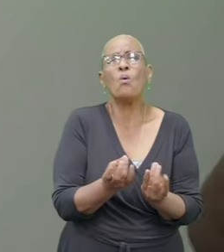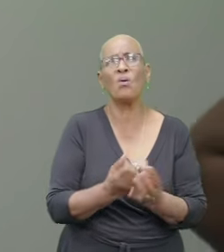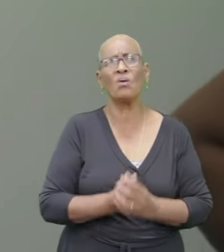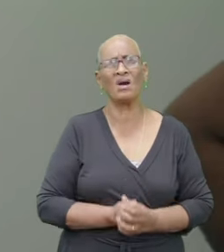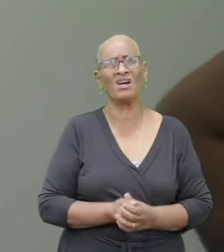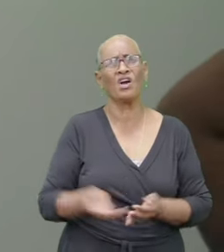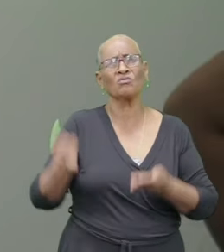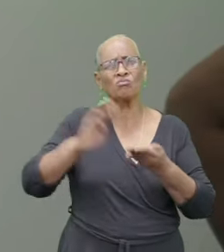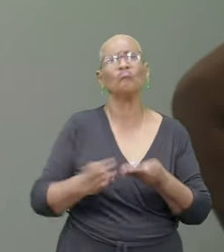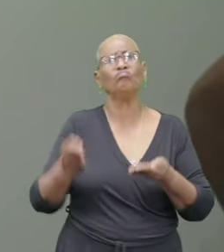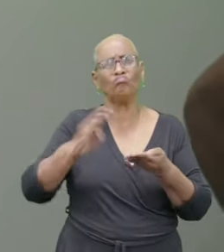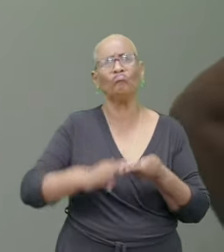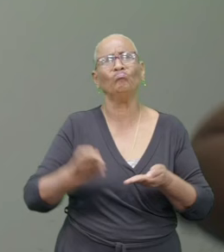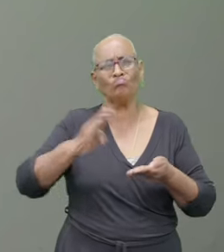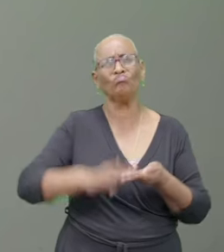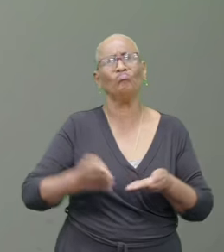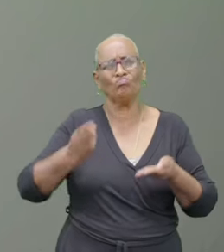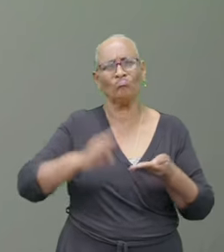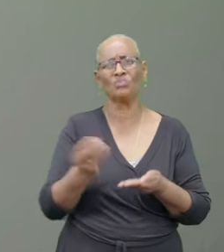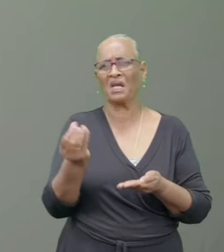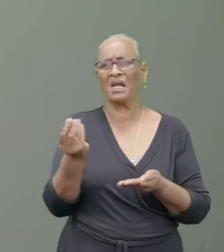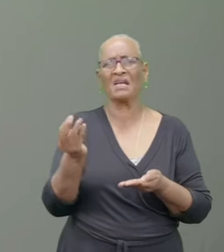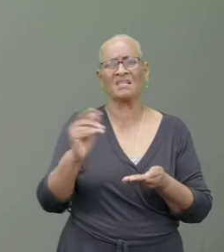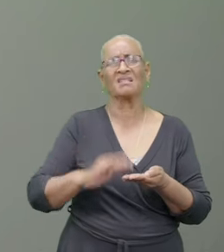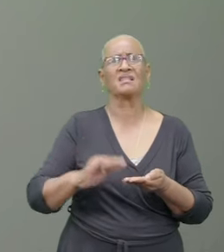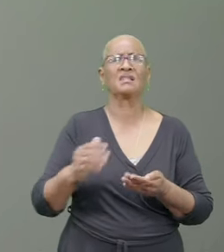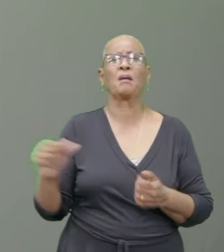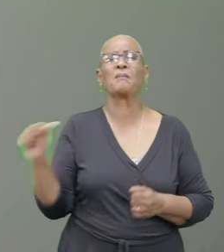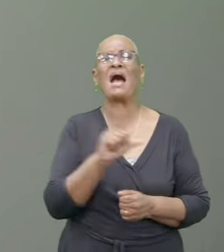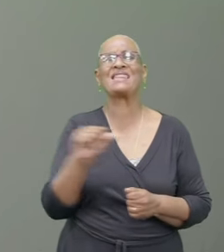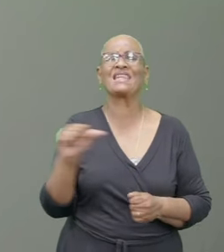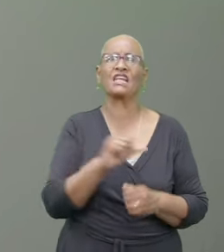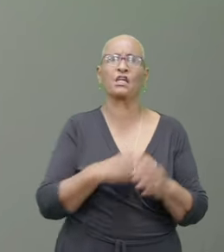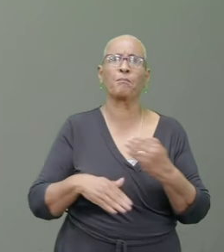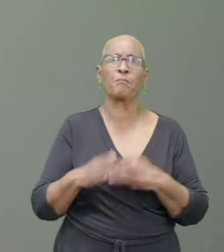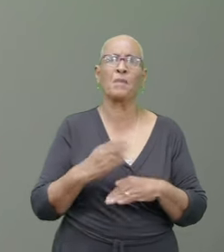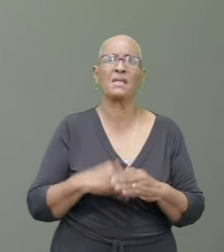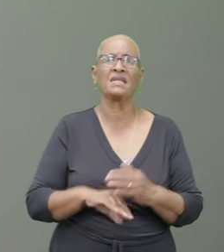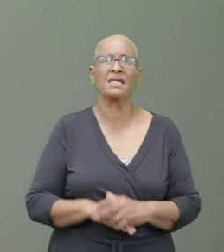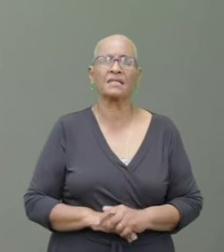al die toelagen op een andere manier